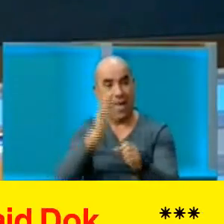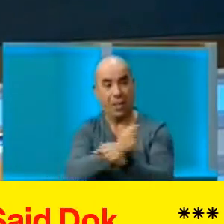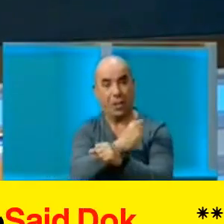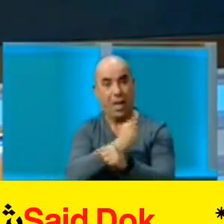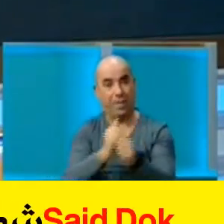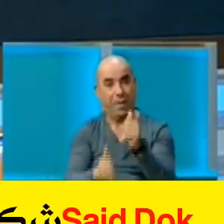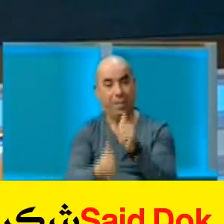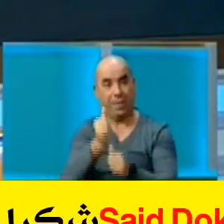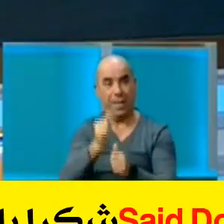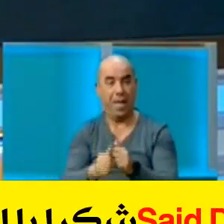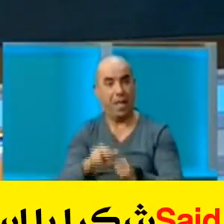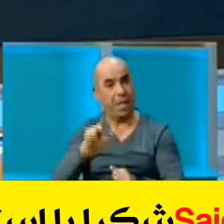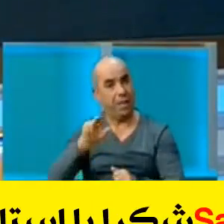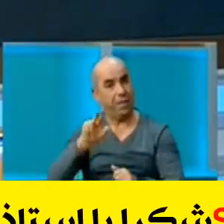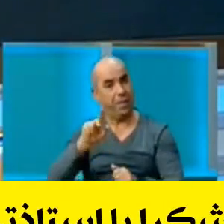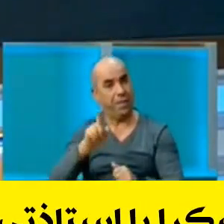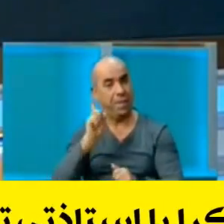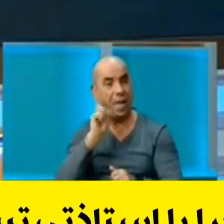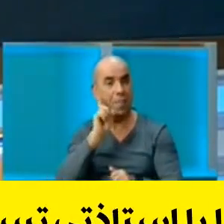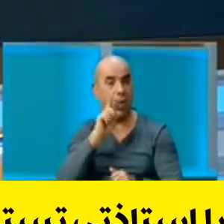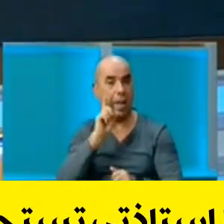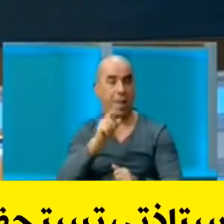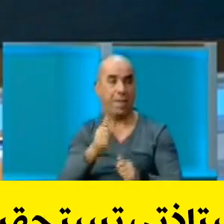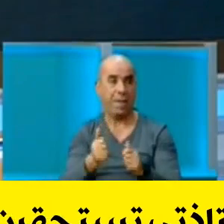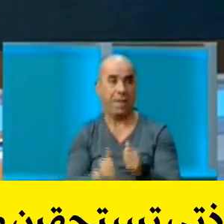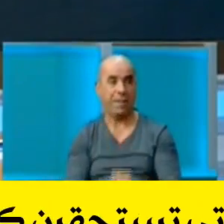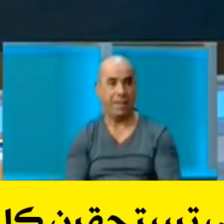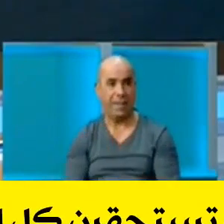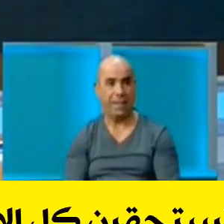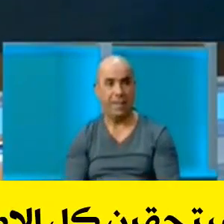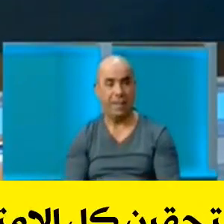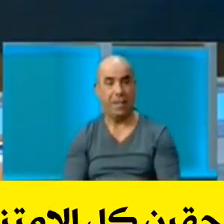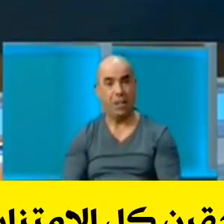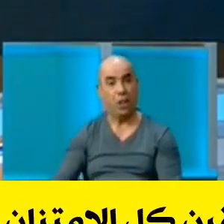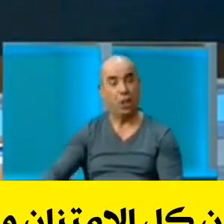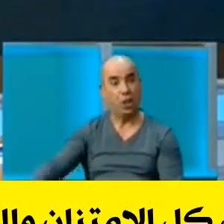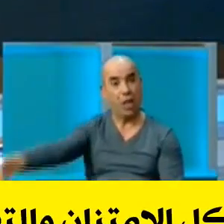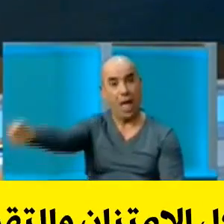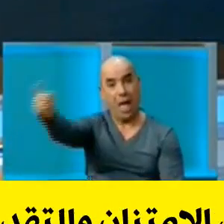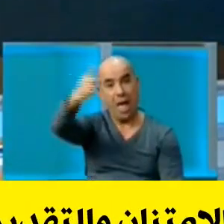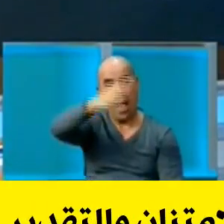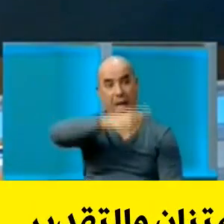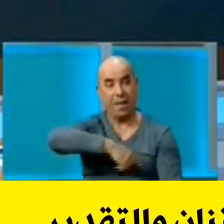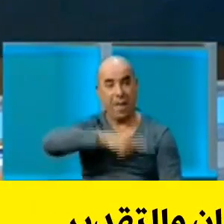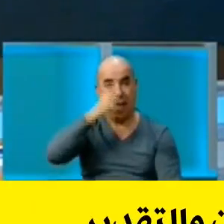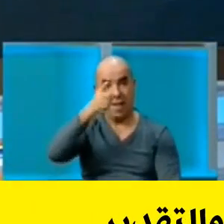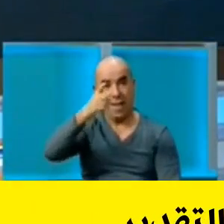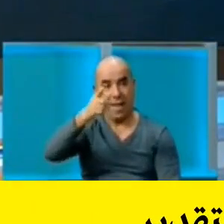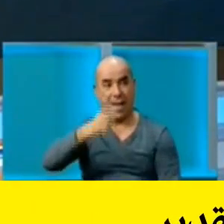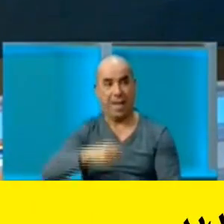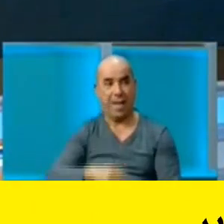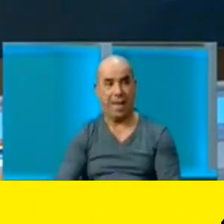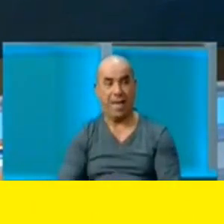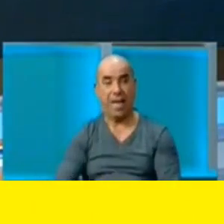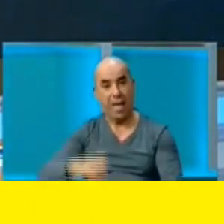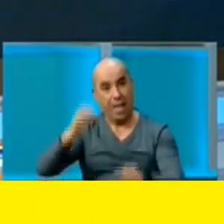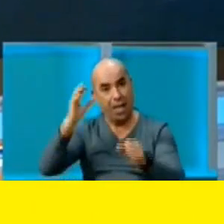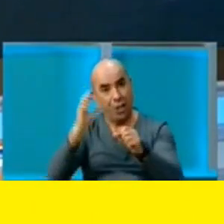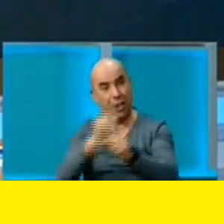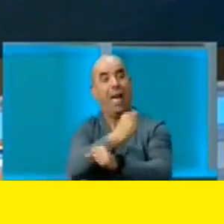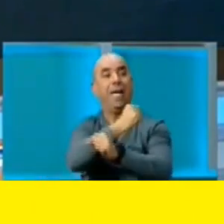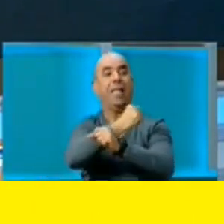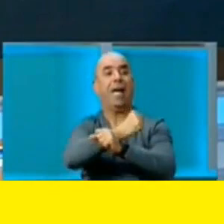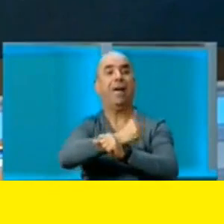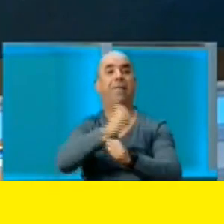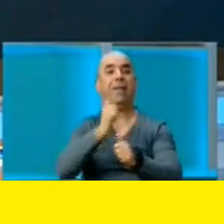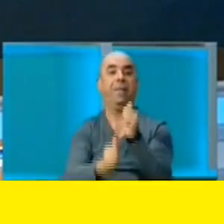نفس الشيء مع اللتان، تستعمل للمؤنث المثنى في حالة الرفع، جاءت اللتان